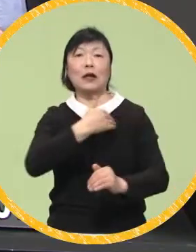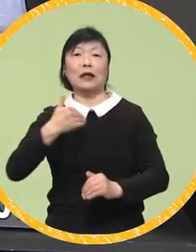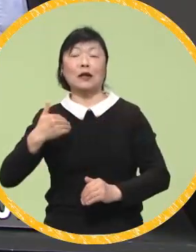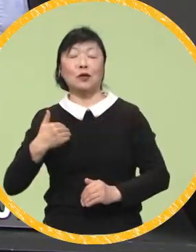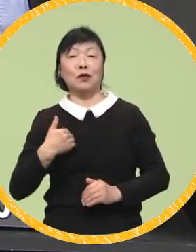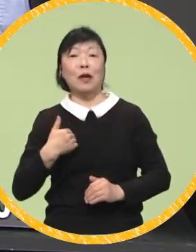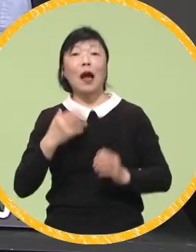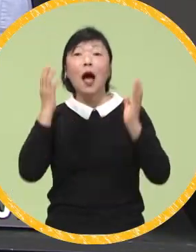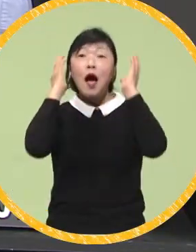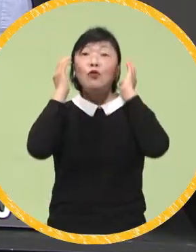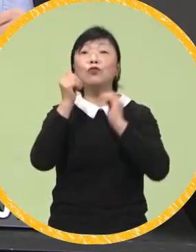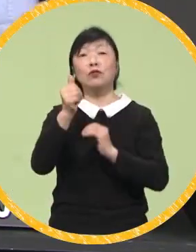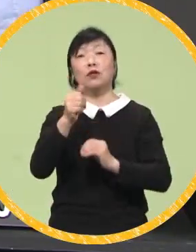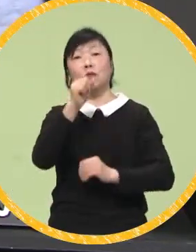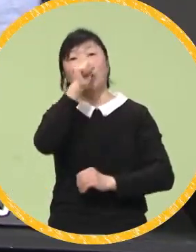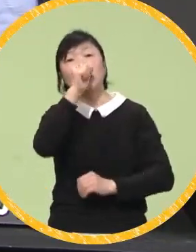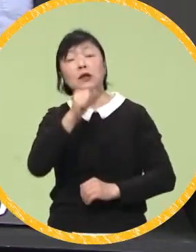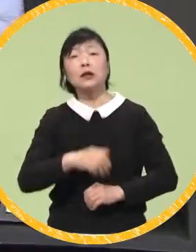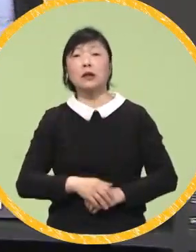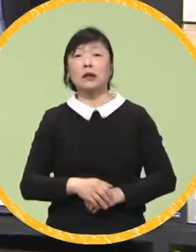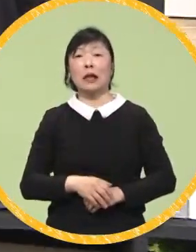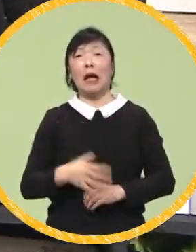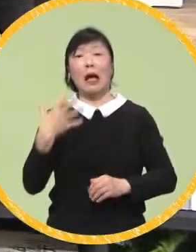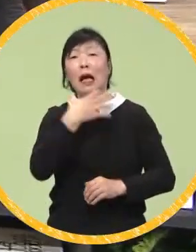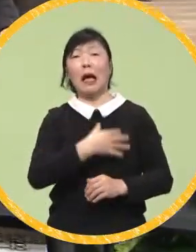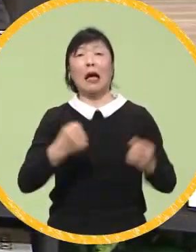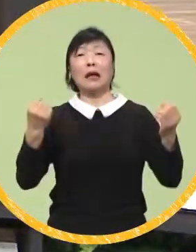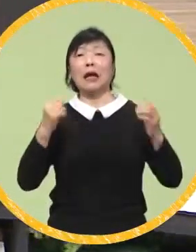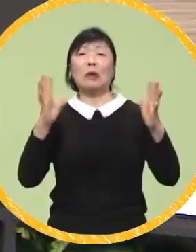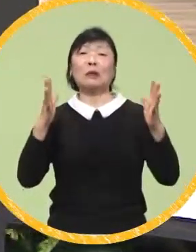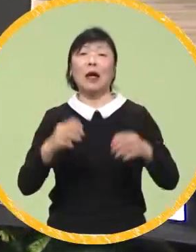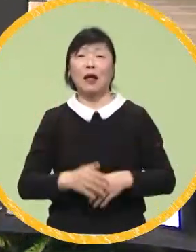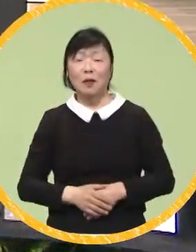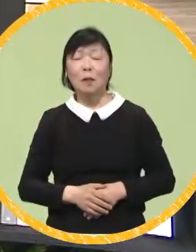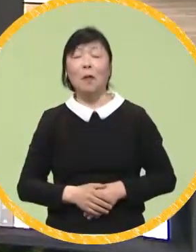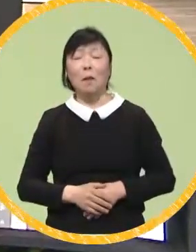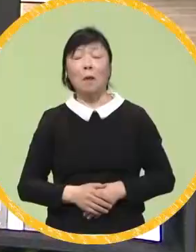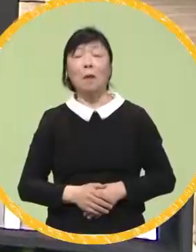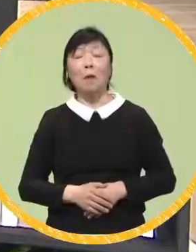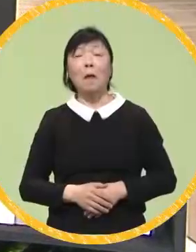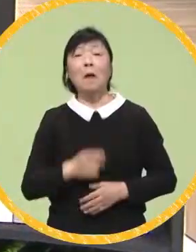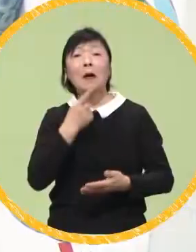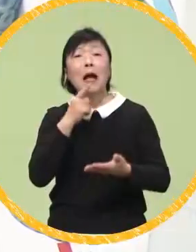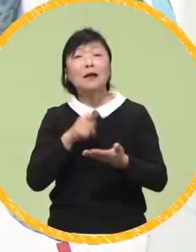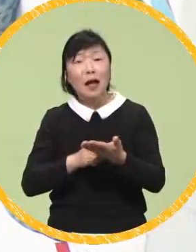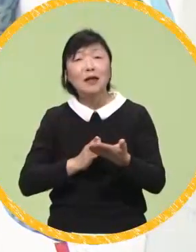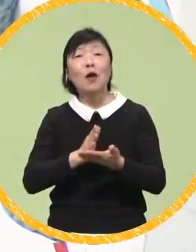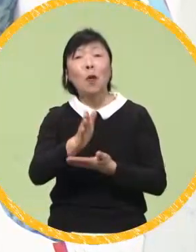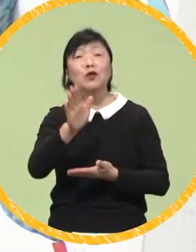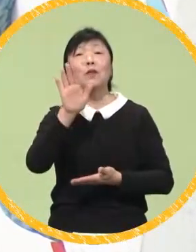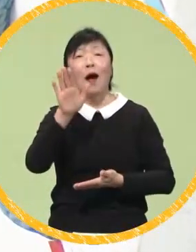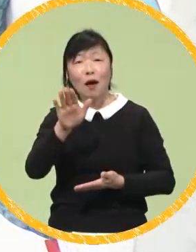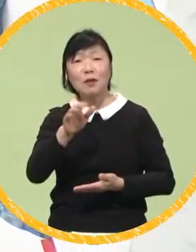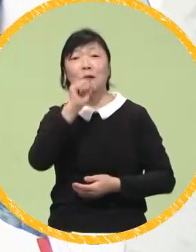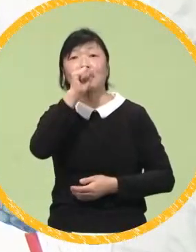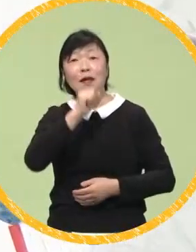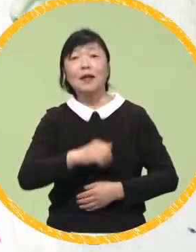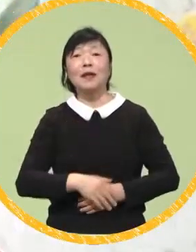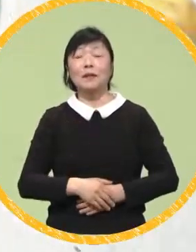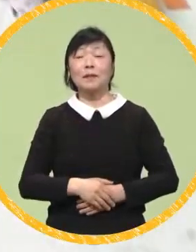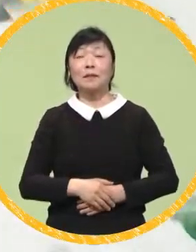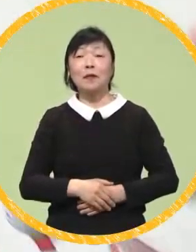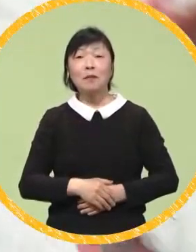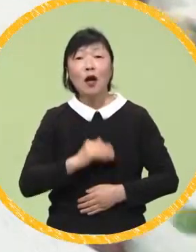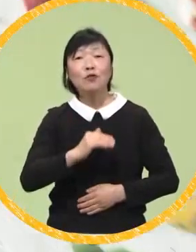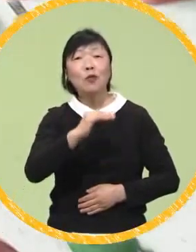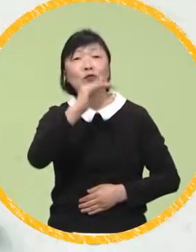よねこれんじゃあヤードで全然まったく体力ないんですけど本当に優しいコースが設定されてるうれしいですよねー徐々に